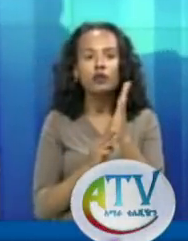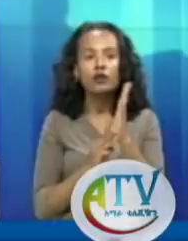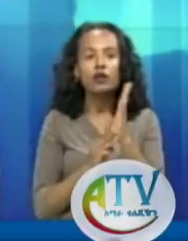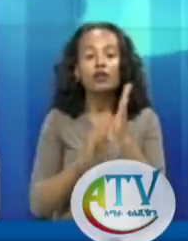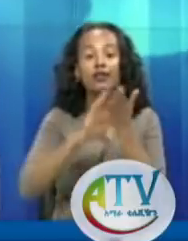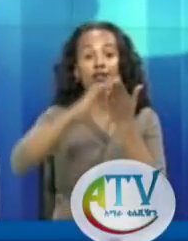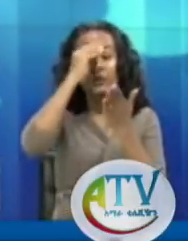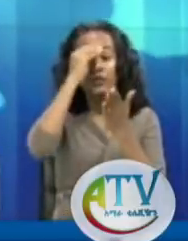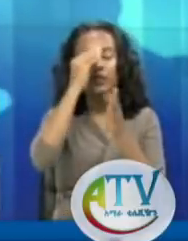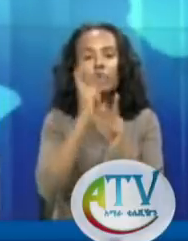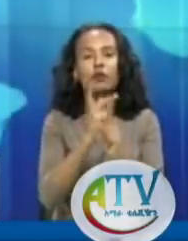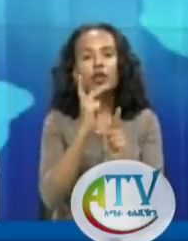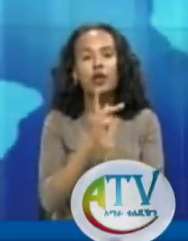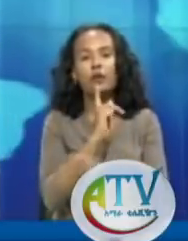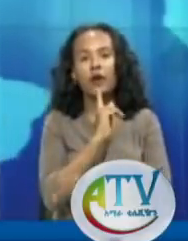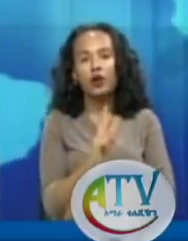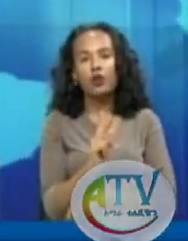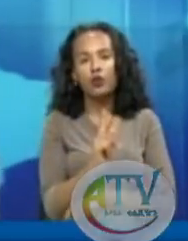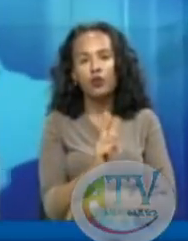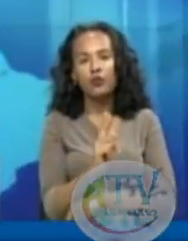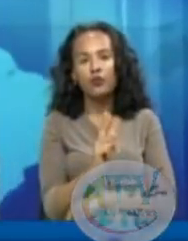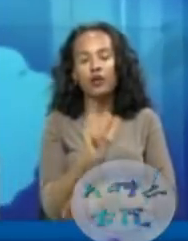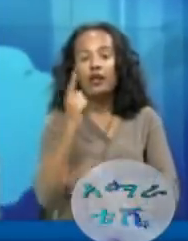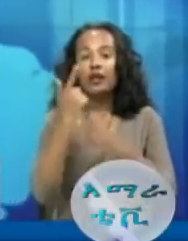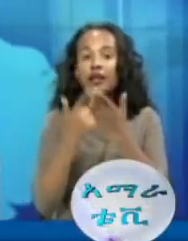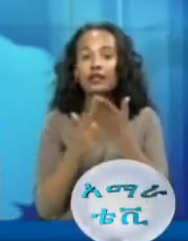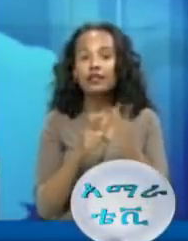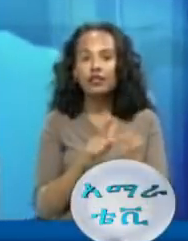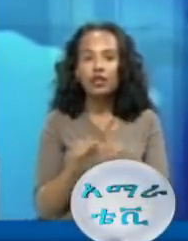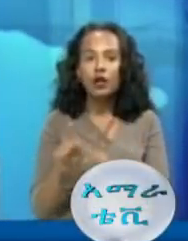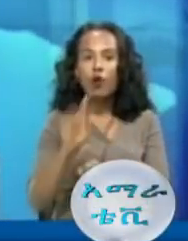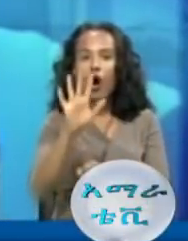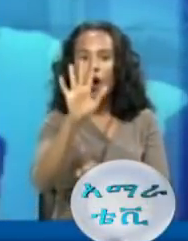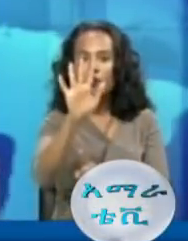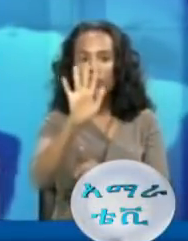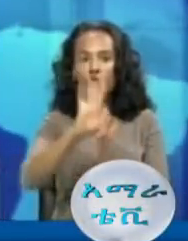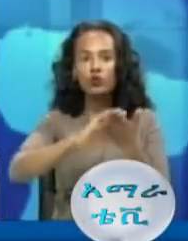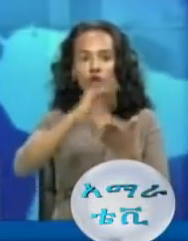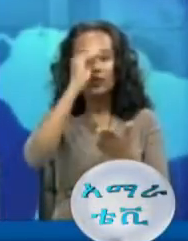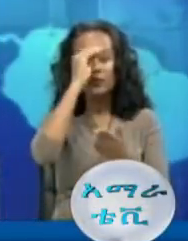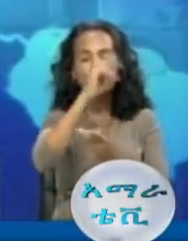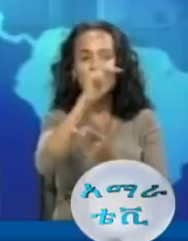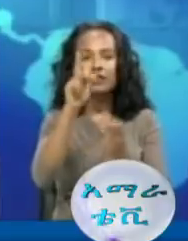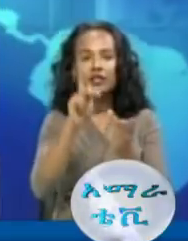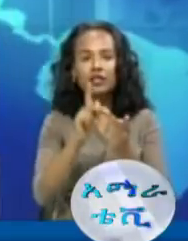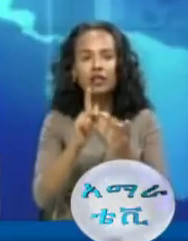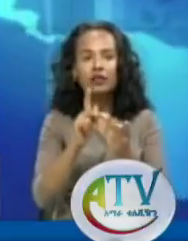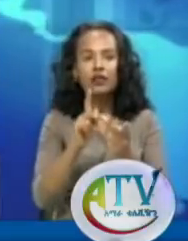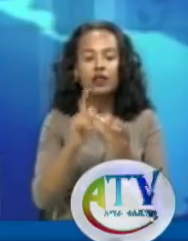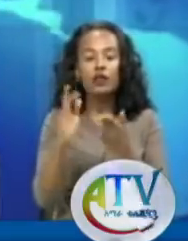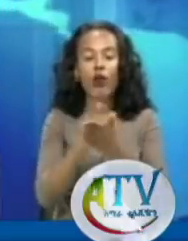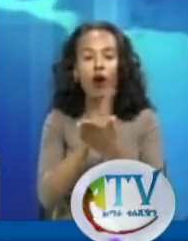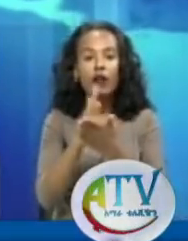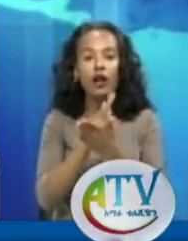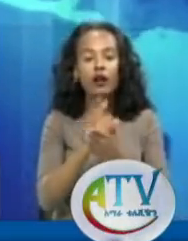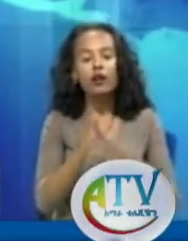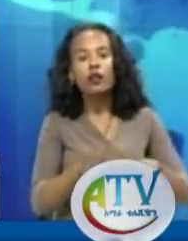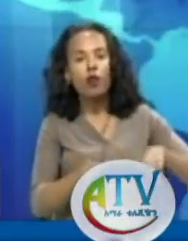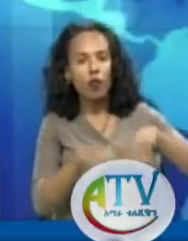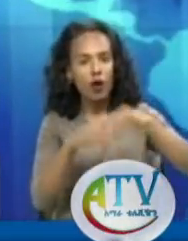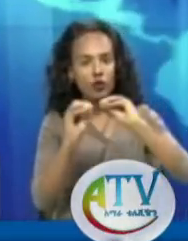ትምህርት የሚጠበቅ ነው። ለዚህ ደግሞ አምስቱ የትምህርት ስኬት ተዋንያን ማለትም